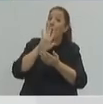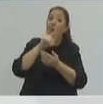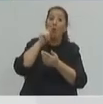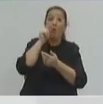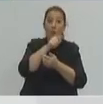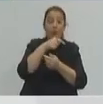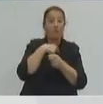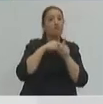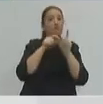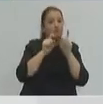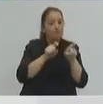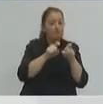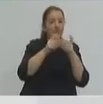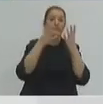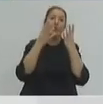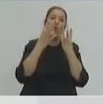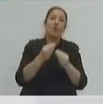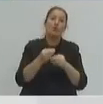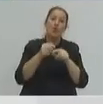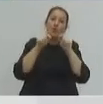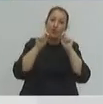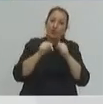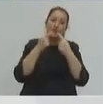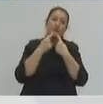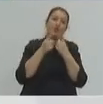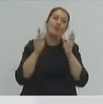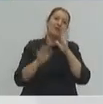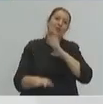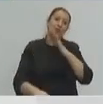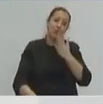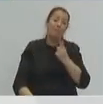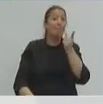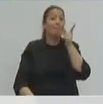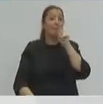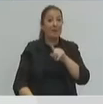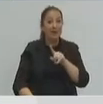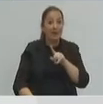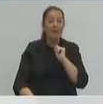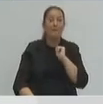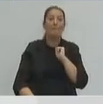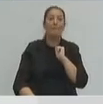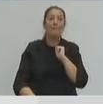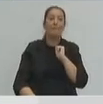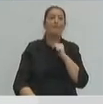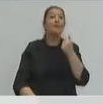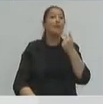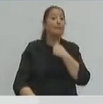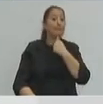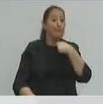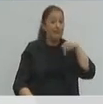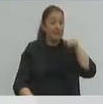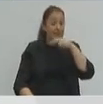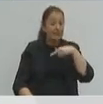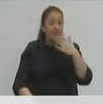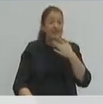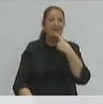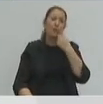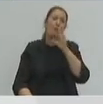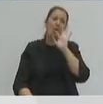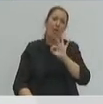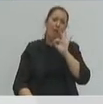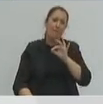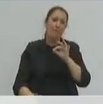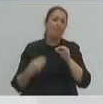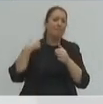takipçisi olacağını şimdiden söylemek istiyorum. Bir de biz diyorum ya her